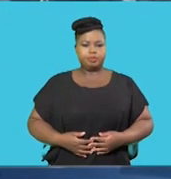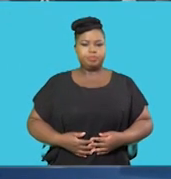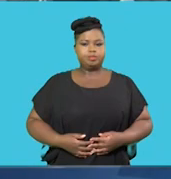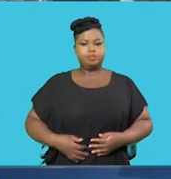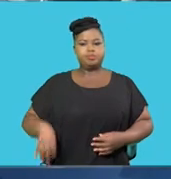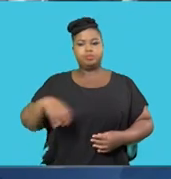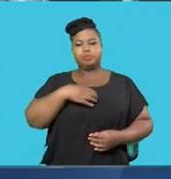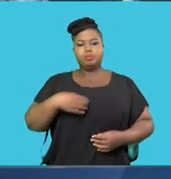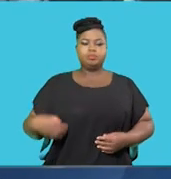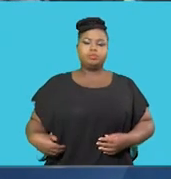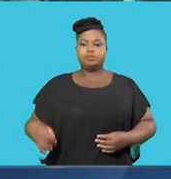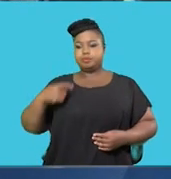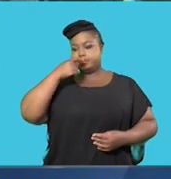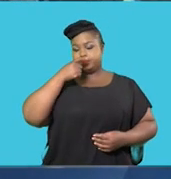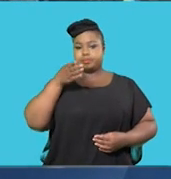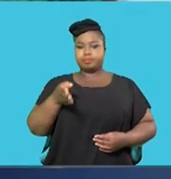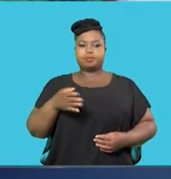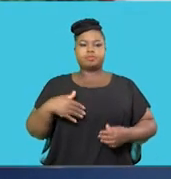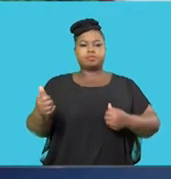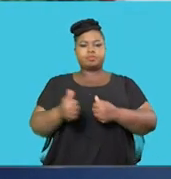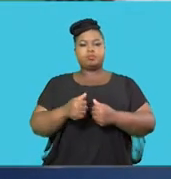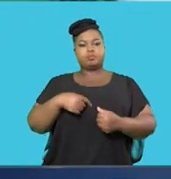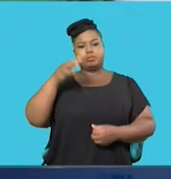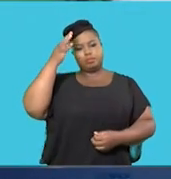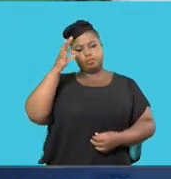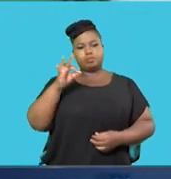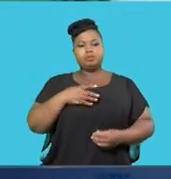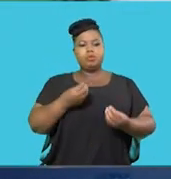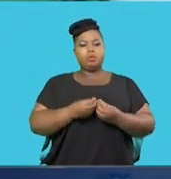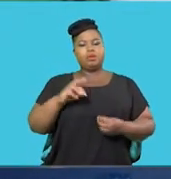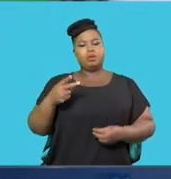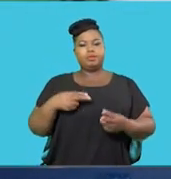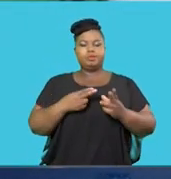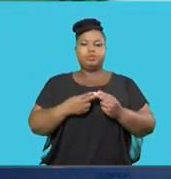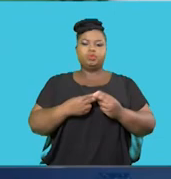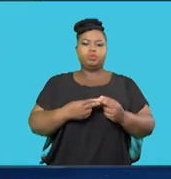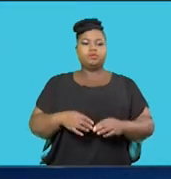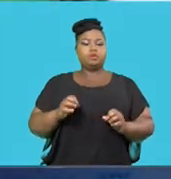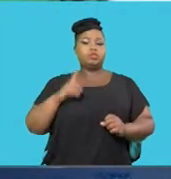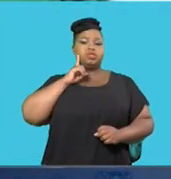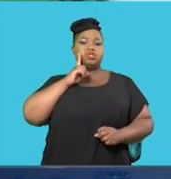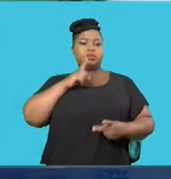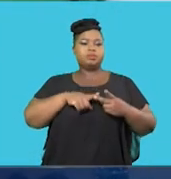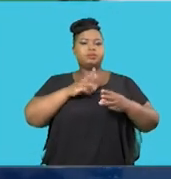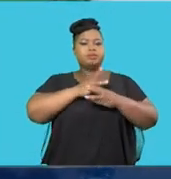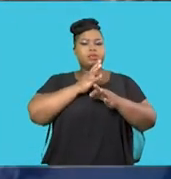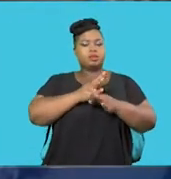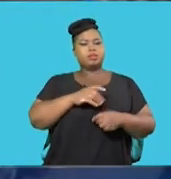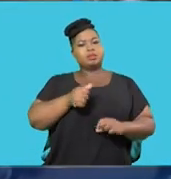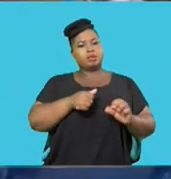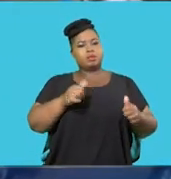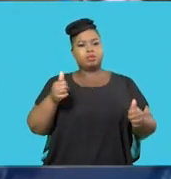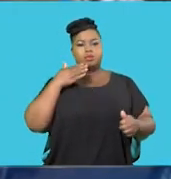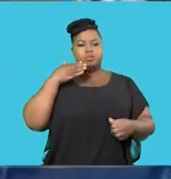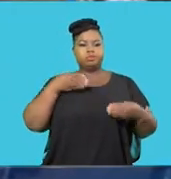Umengameli wezwe uCyril Ramaphosa uthi ukubambisana kahulumeni kanye nezinyunyana zezemfundo, othisha, abazali kanye nezinye izihlaka